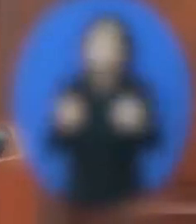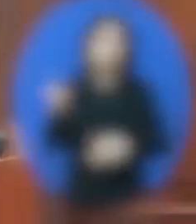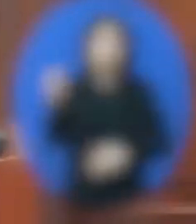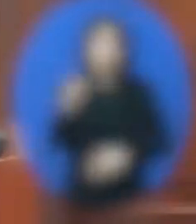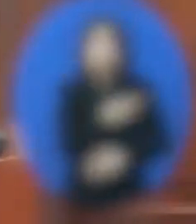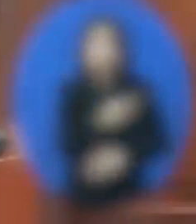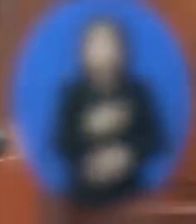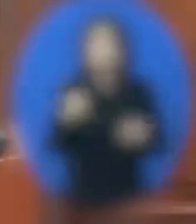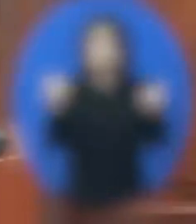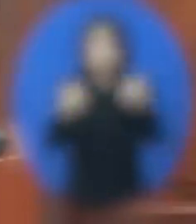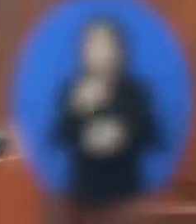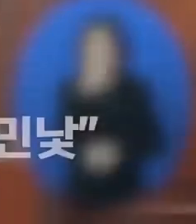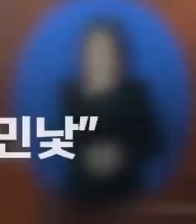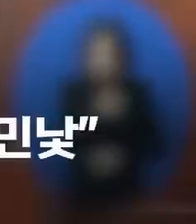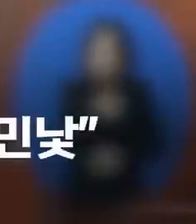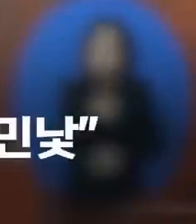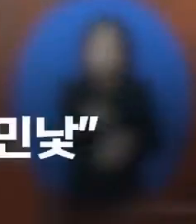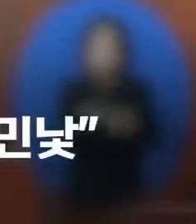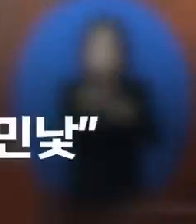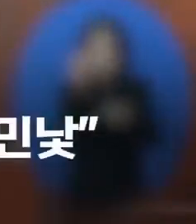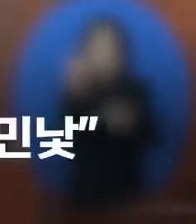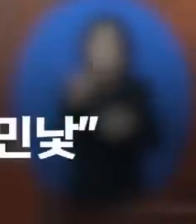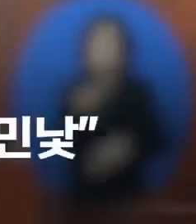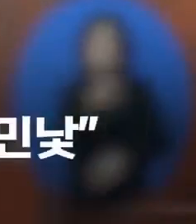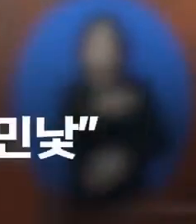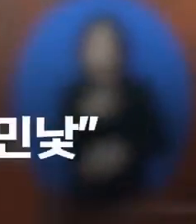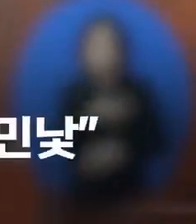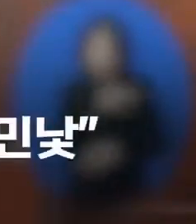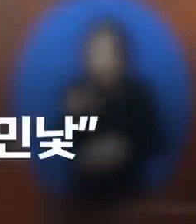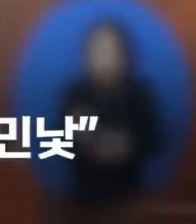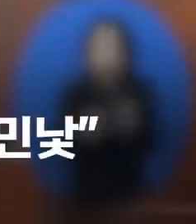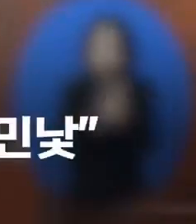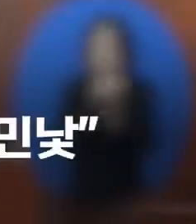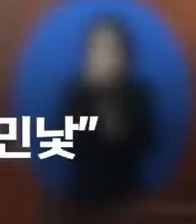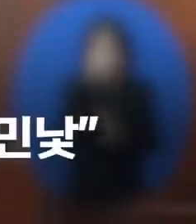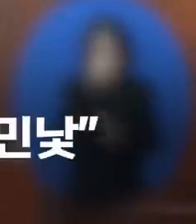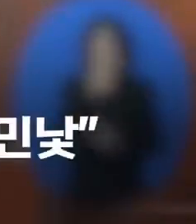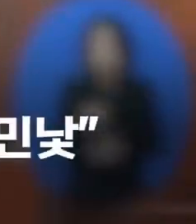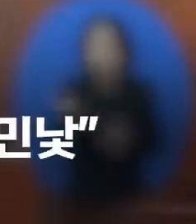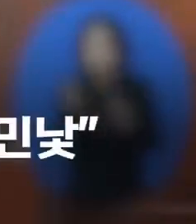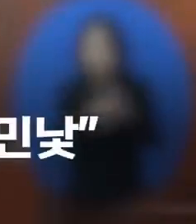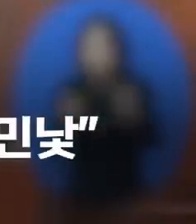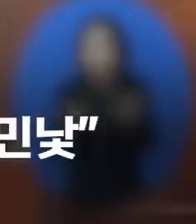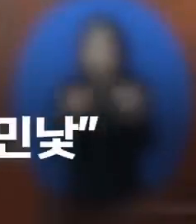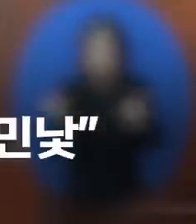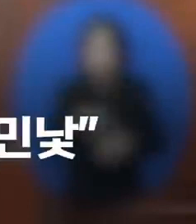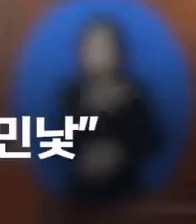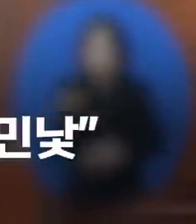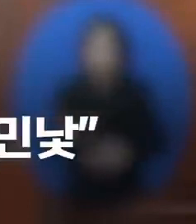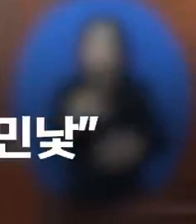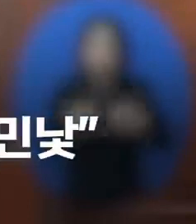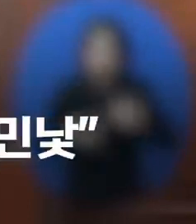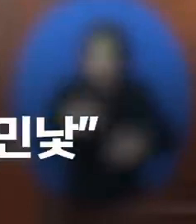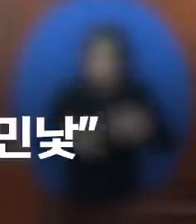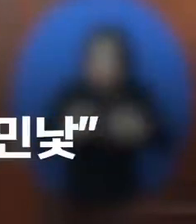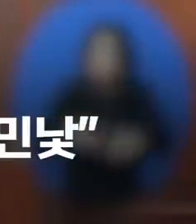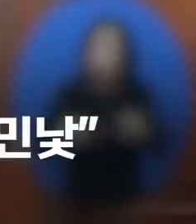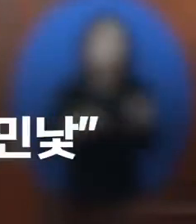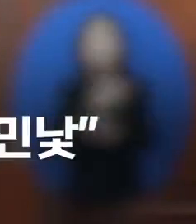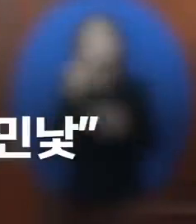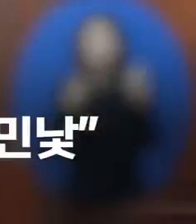민주당 경남도당은 객관적 근거 없는 시대 착오적 인종차별과 타국 모욕 외국인 노동자 혐오 비하 막말